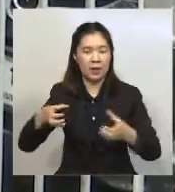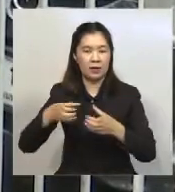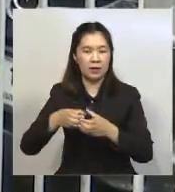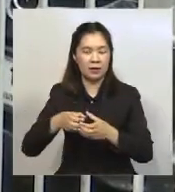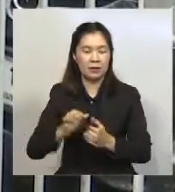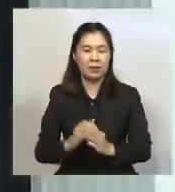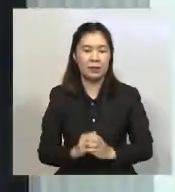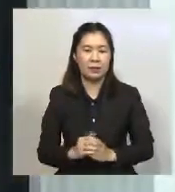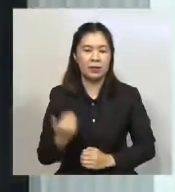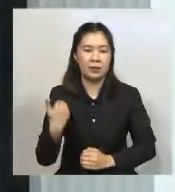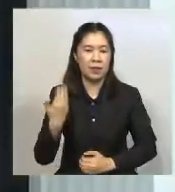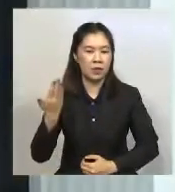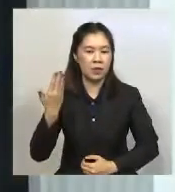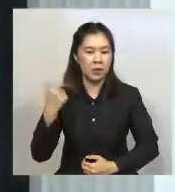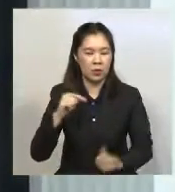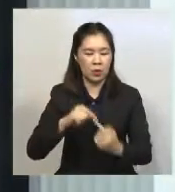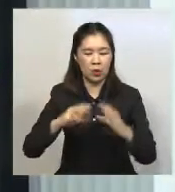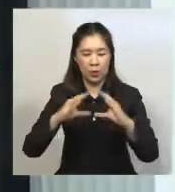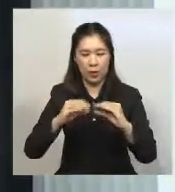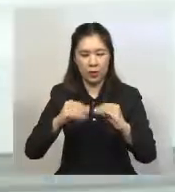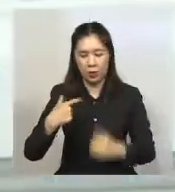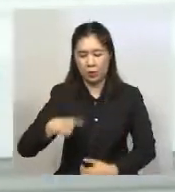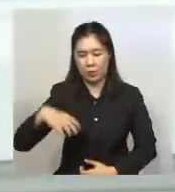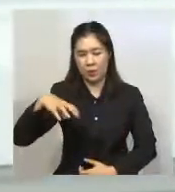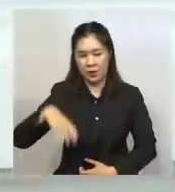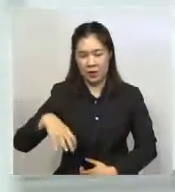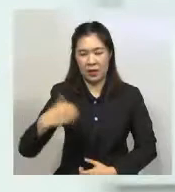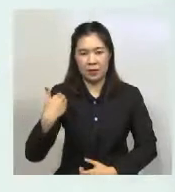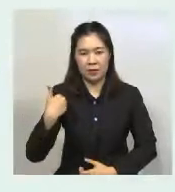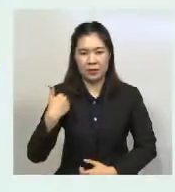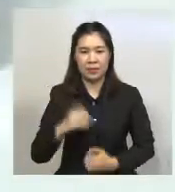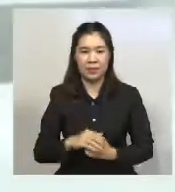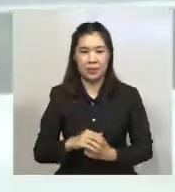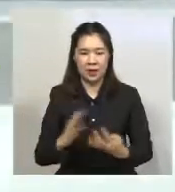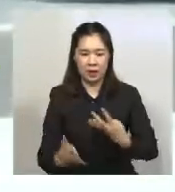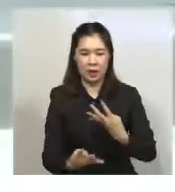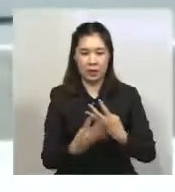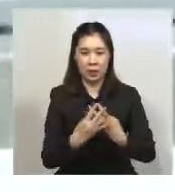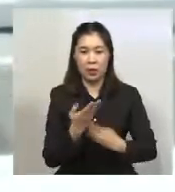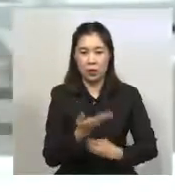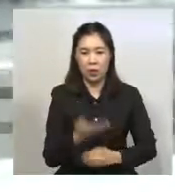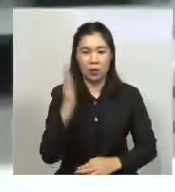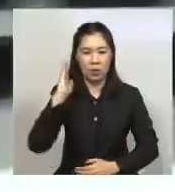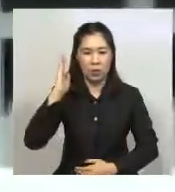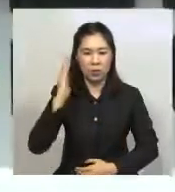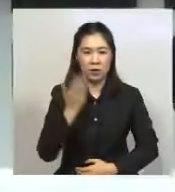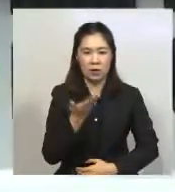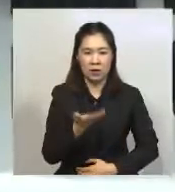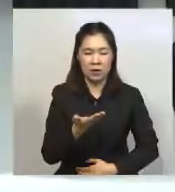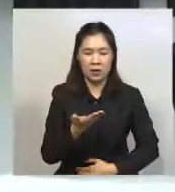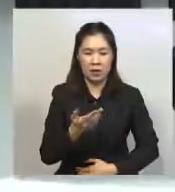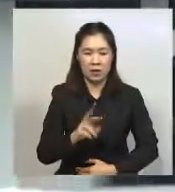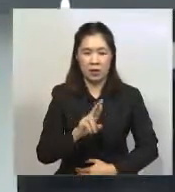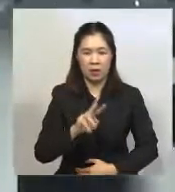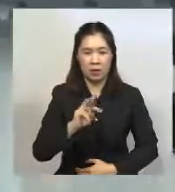ำเลยได้ยื่นอุทธรณ์คำพิพากษาต่อที่ประชุมใหญ่ศาลฎีกาหลังมีคำพิพากษาจำคุกนายบุญทรงเตรียภิรมย์อดีตรัฐม